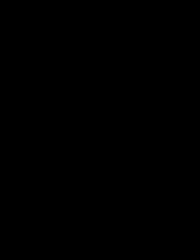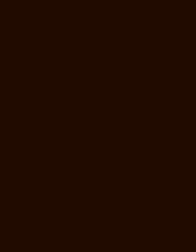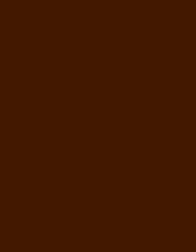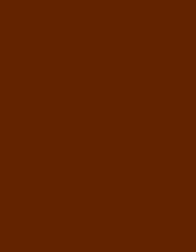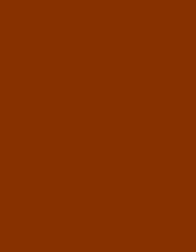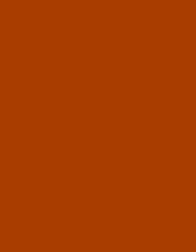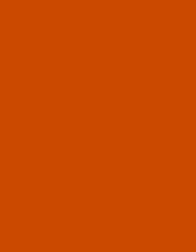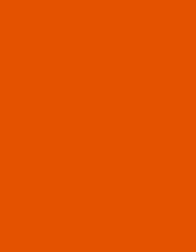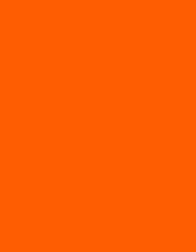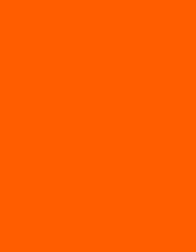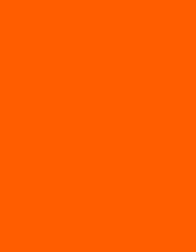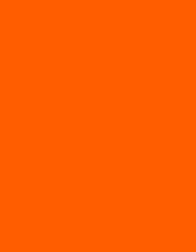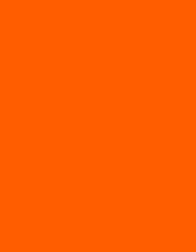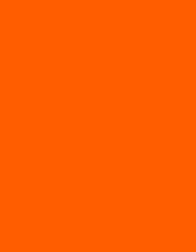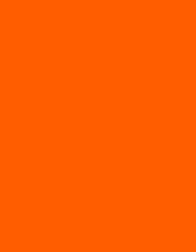ครับ